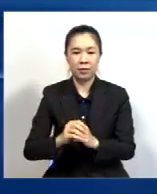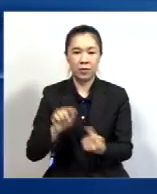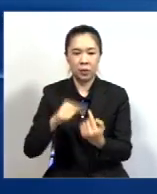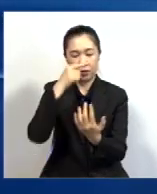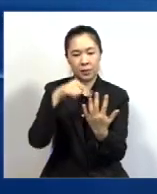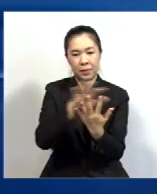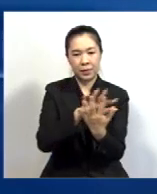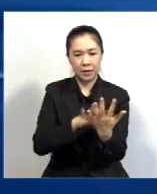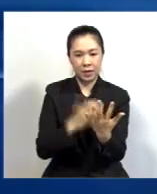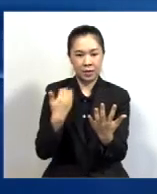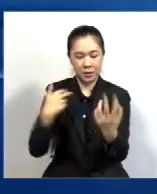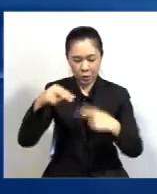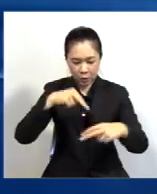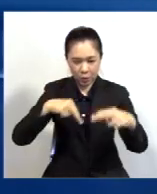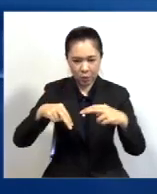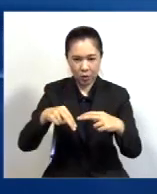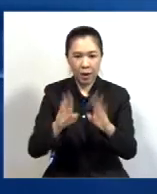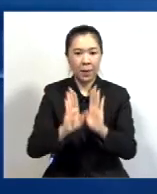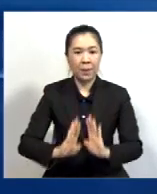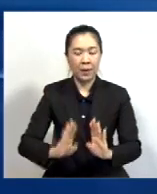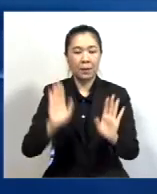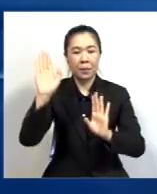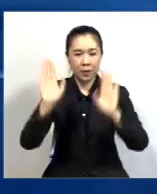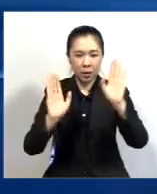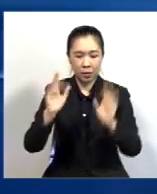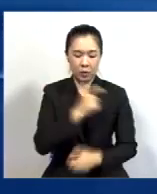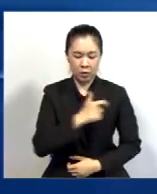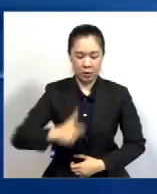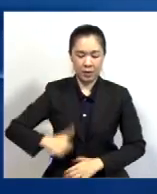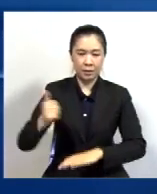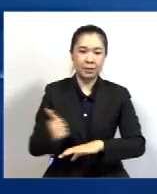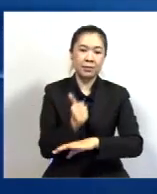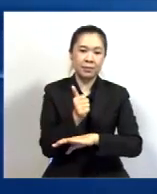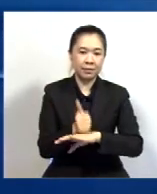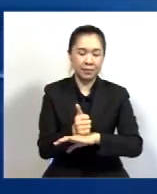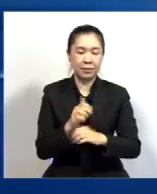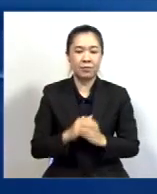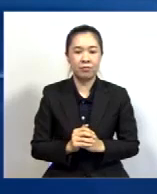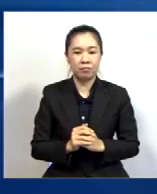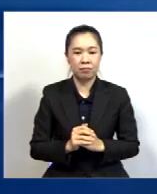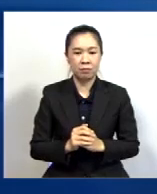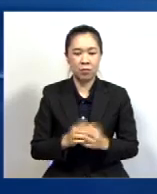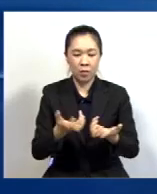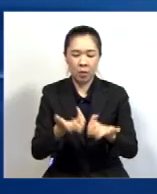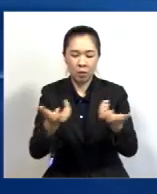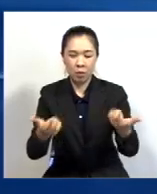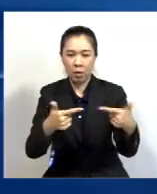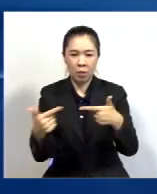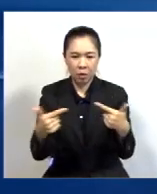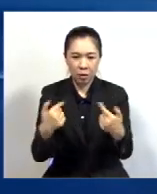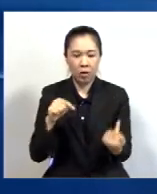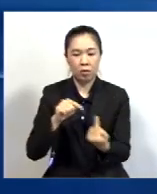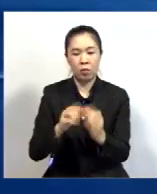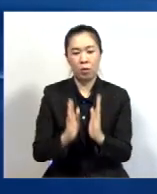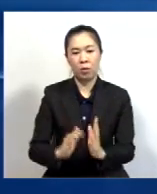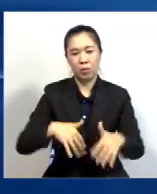ยมีการปกครองระบอบประชาธิปไตยอันมีพระกษัตริย์ทรงเป็นประมุขอันอาจก่อให้เกิดความแตกแยกระหว่างชนในชาติต